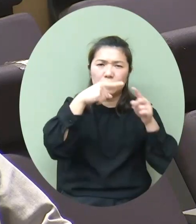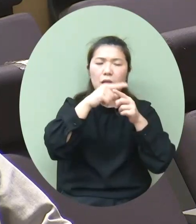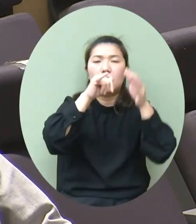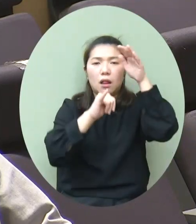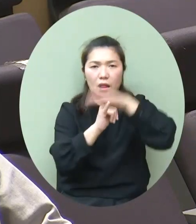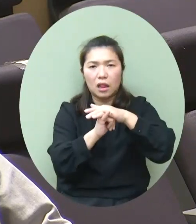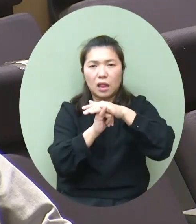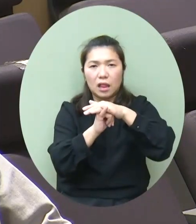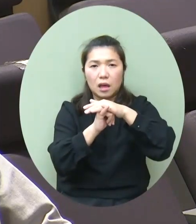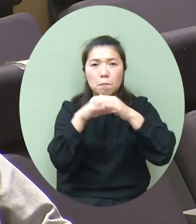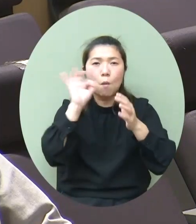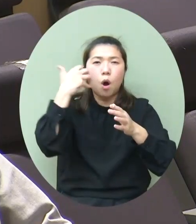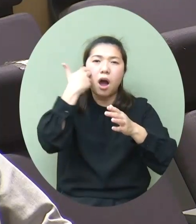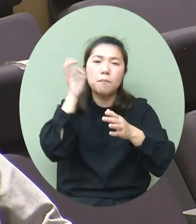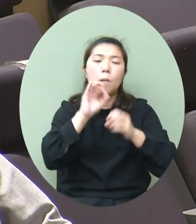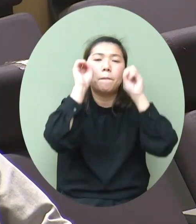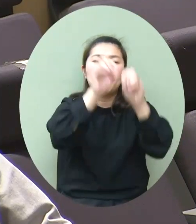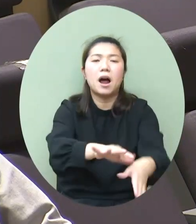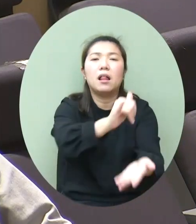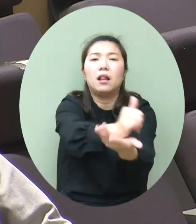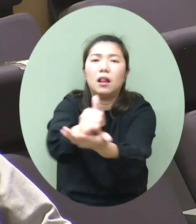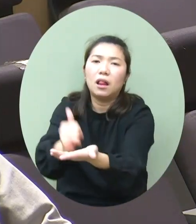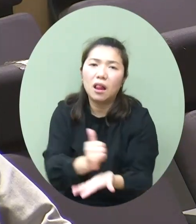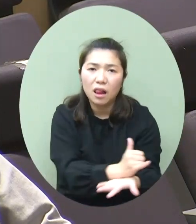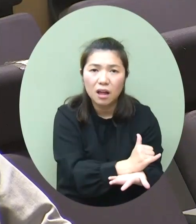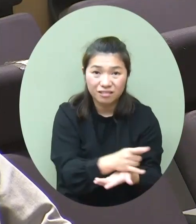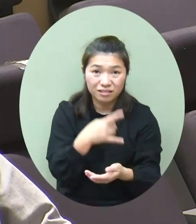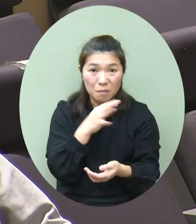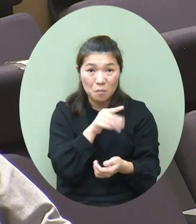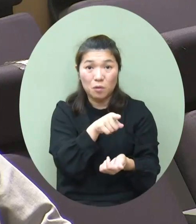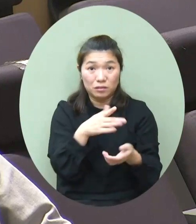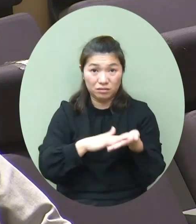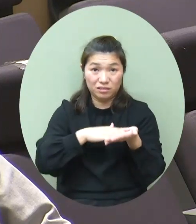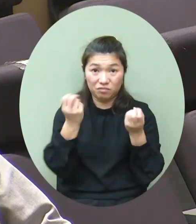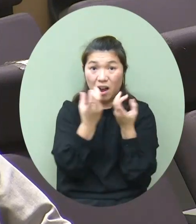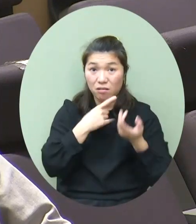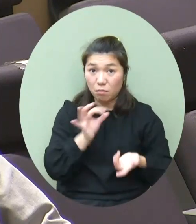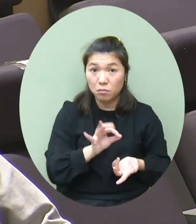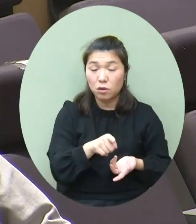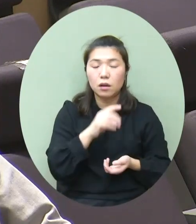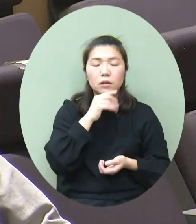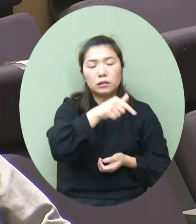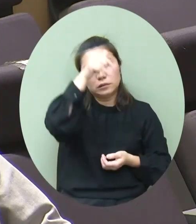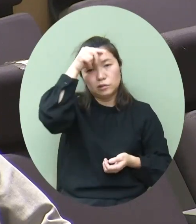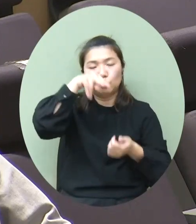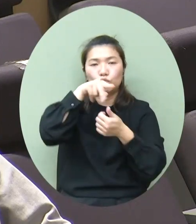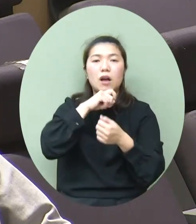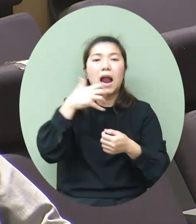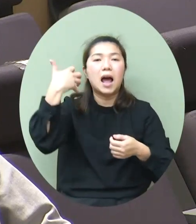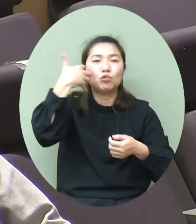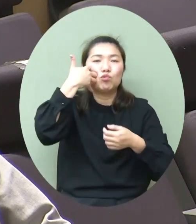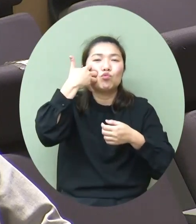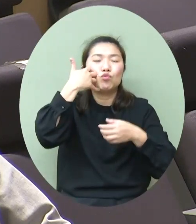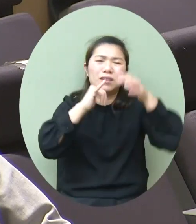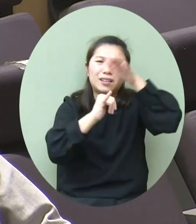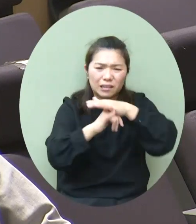院有大概30多具的遗体在室温的情况摆放，是否真的？另外我们